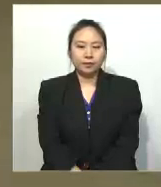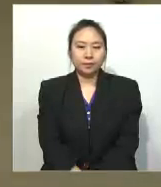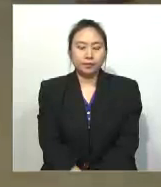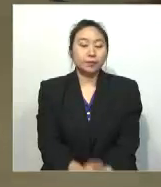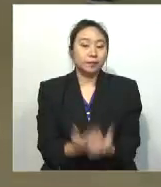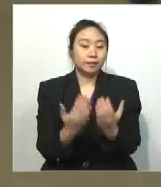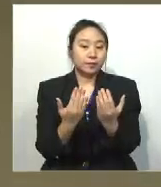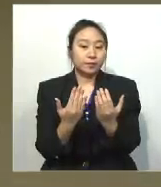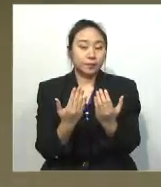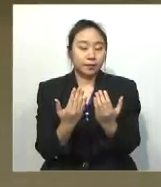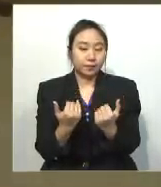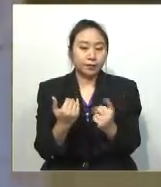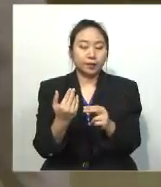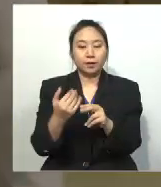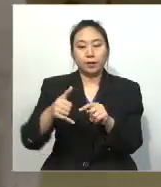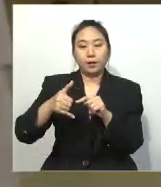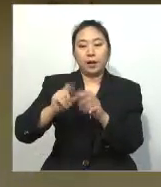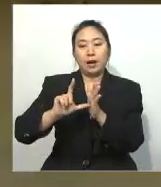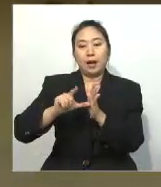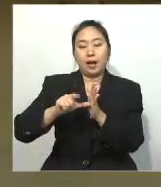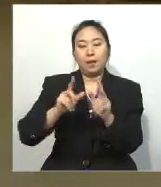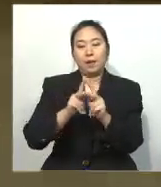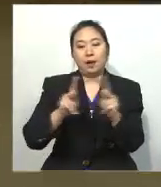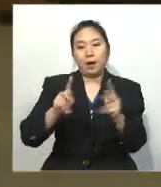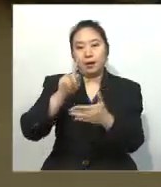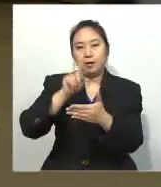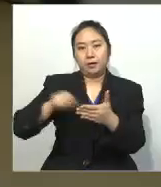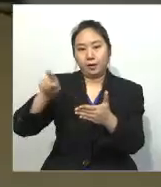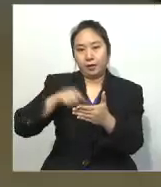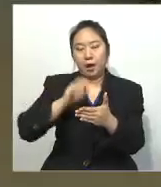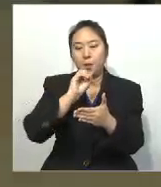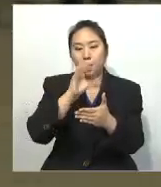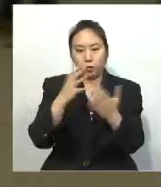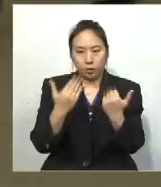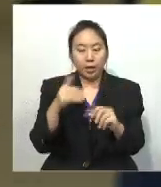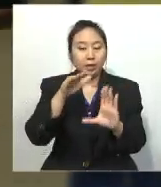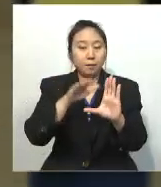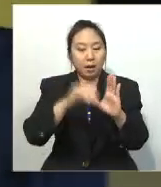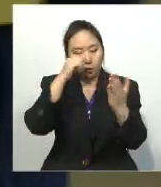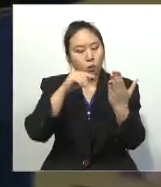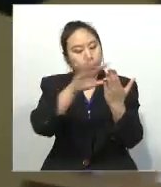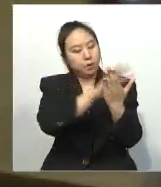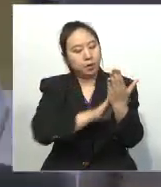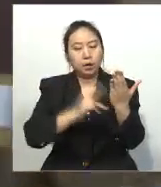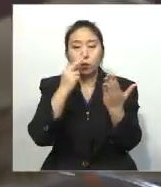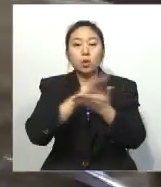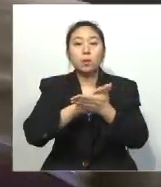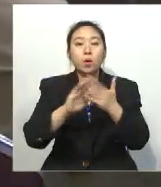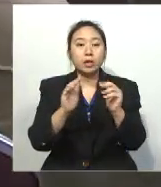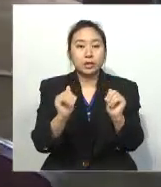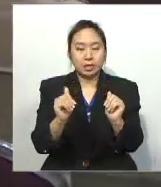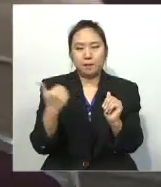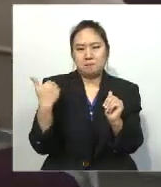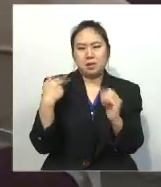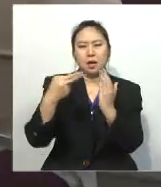ทางด้านพันตำรวจเอกจรุงวิทย์ภูมิมาเลขาธิการคณะกรรมการการเลือกตั้งก็บอกว่าภาพรวมการรับสมัครทั่วประเทศเป็นไปด้วยความเรียบร้อยมีเพียง